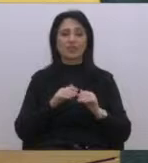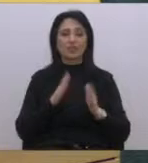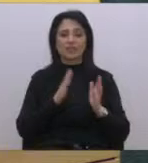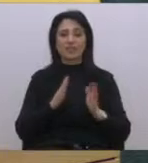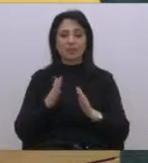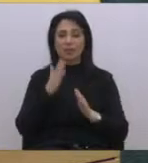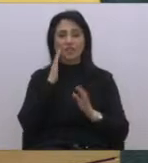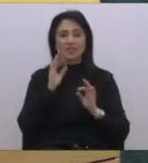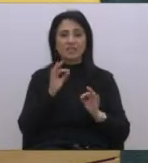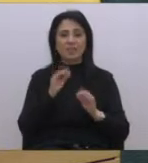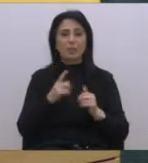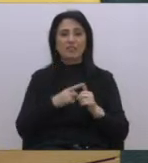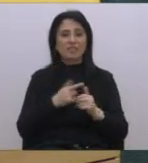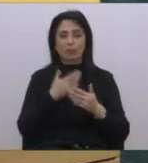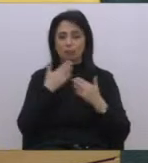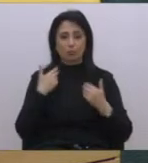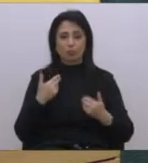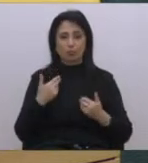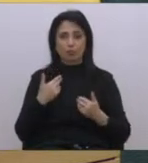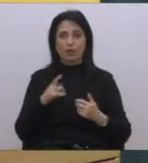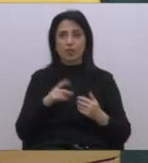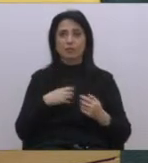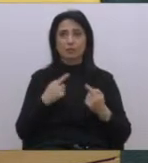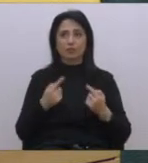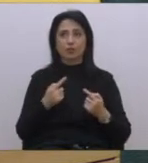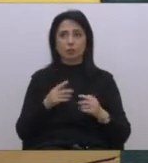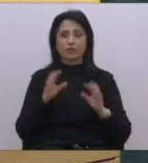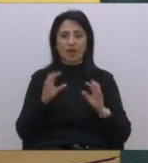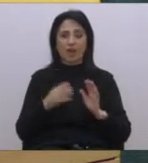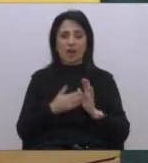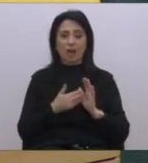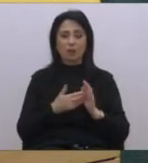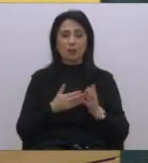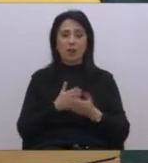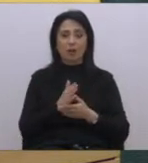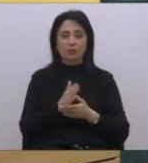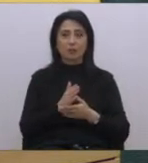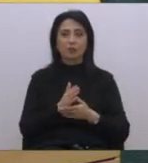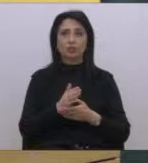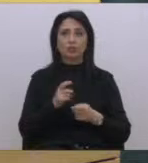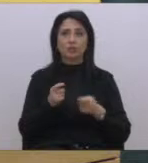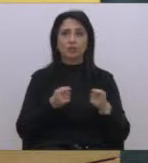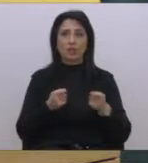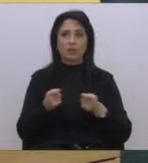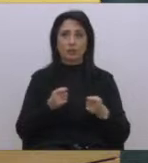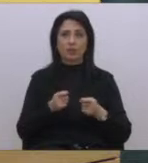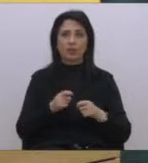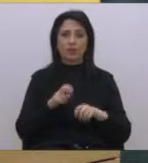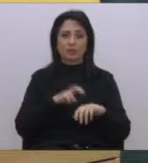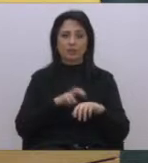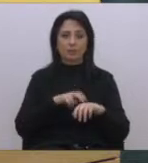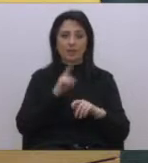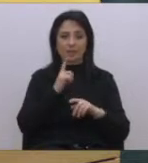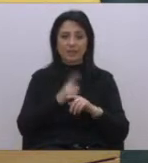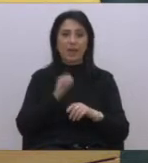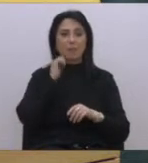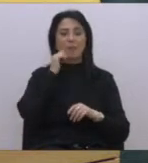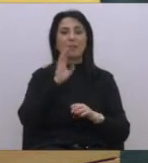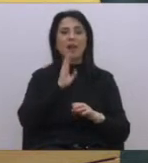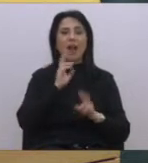stabilul, samartle priv status, arăți nișul lui Anjarum, ca nu îndeplubiți parcle și da regulire testa, ectani da pe via